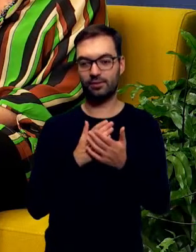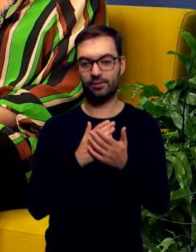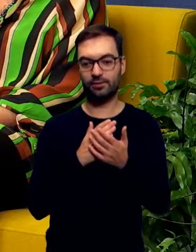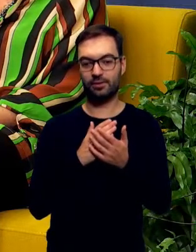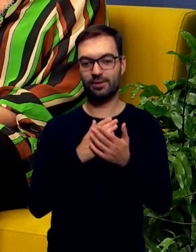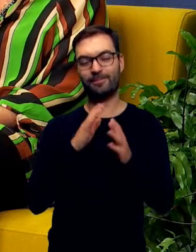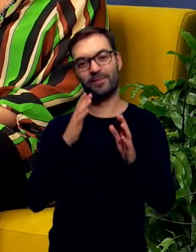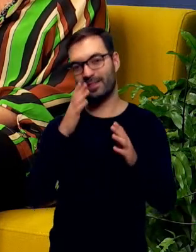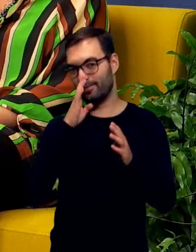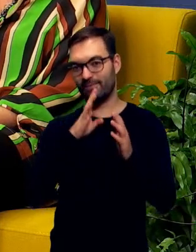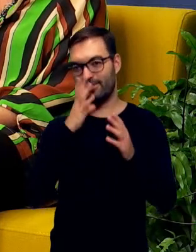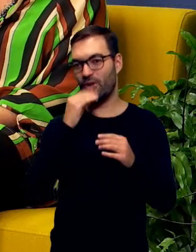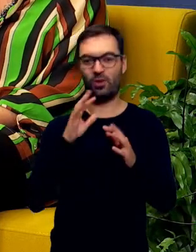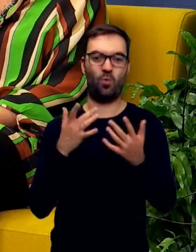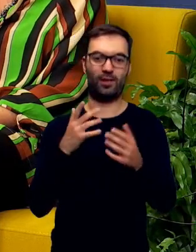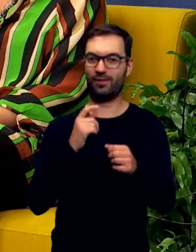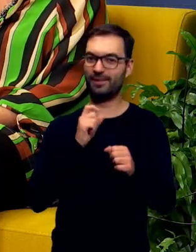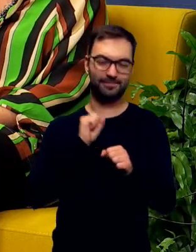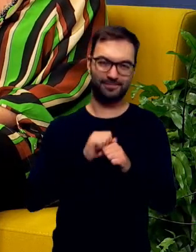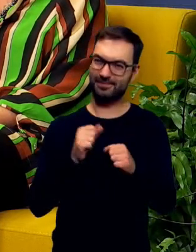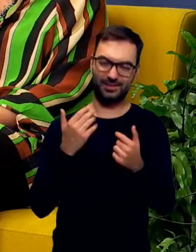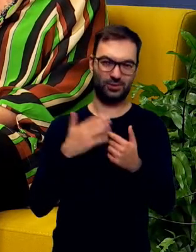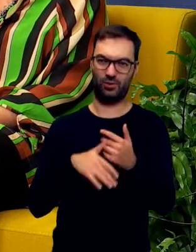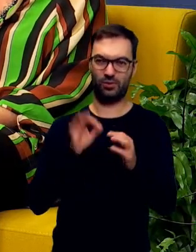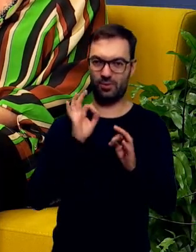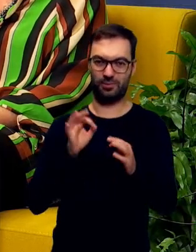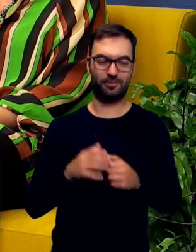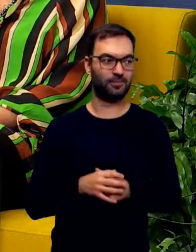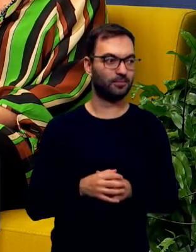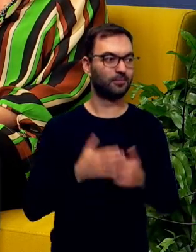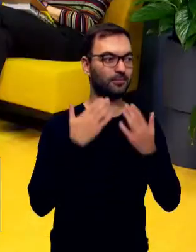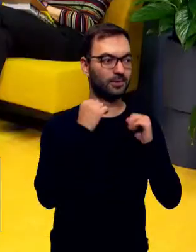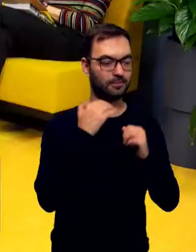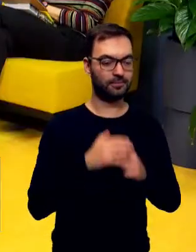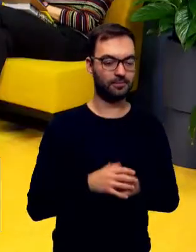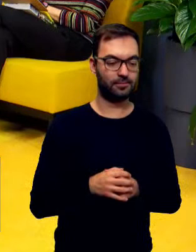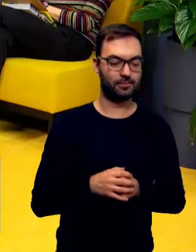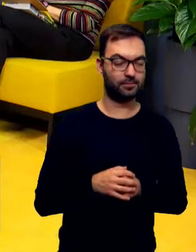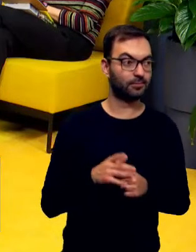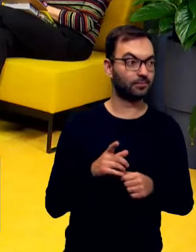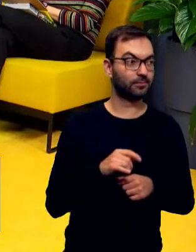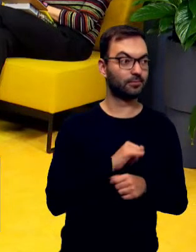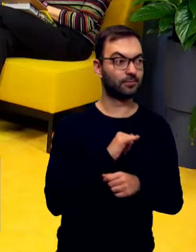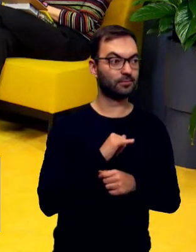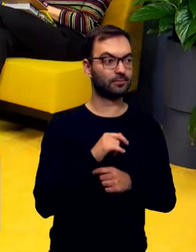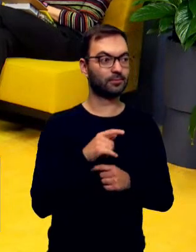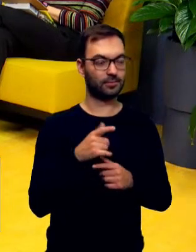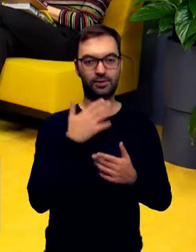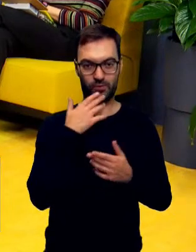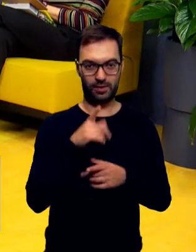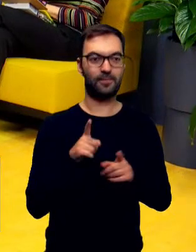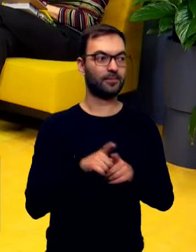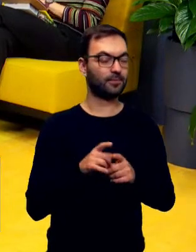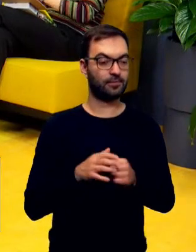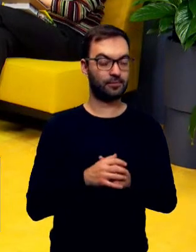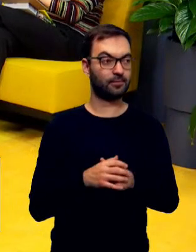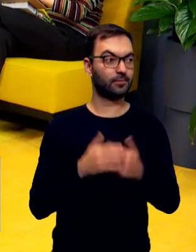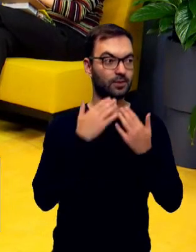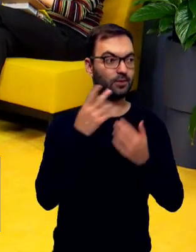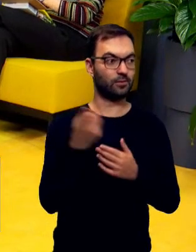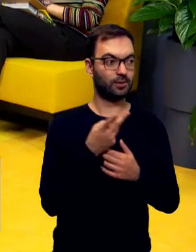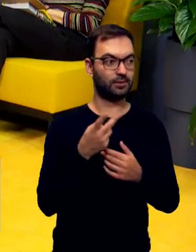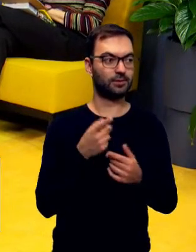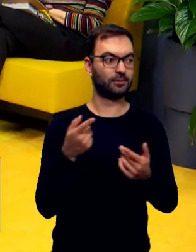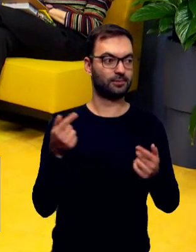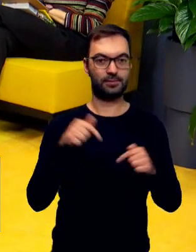pozornie jest proste i tylko pozornie przynosi rozstrzygnięcie. Dziękuję bardzo, też w imieniu naszego widza. I dziękuję